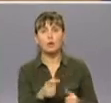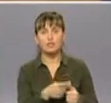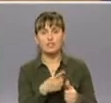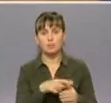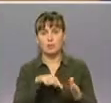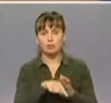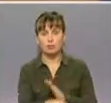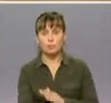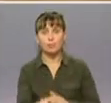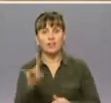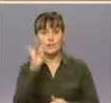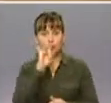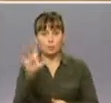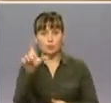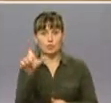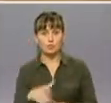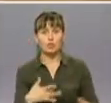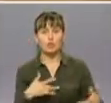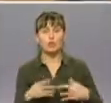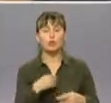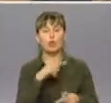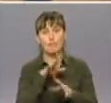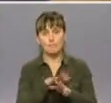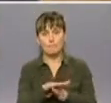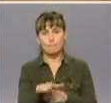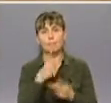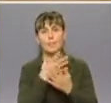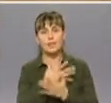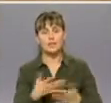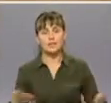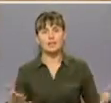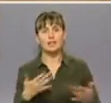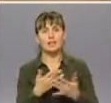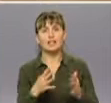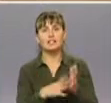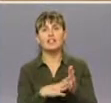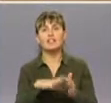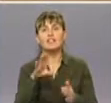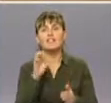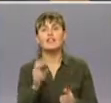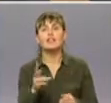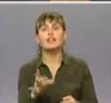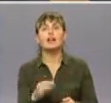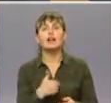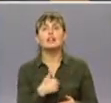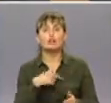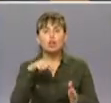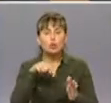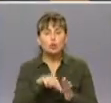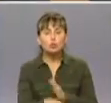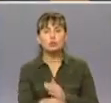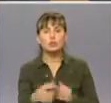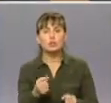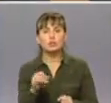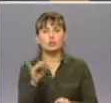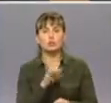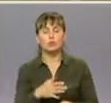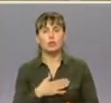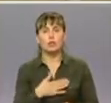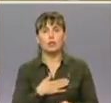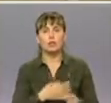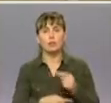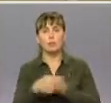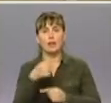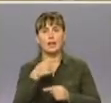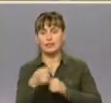Известный зарубежный постановщик решил театрализовать пьесу про легендарного кабазиста 9 века, так как хотел глубже затронуть историю наших предков. Я